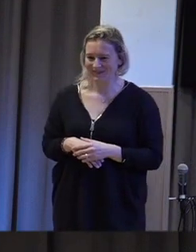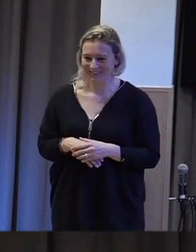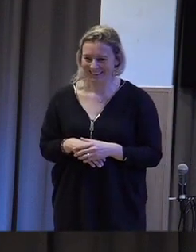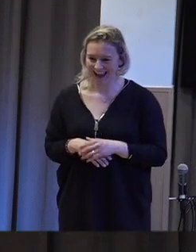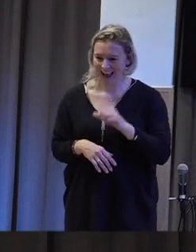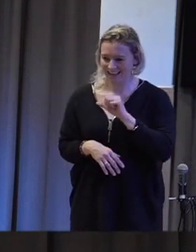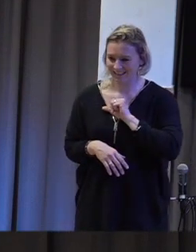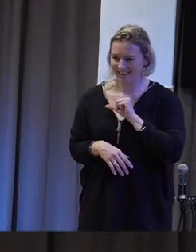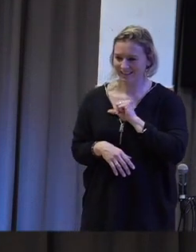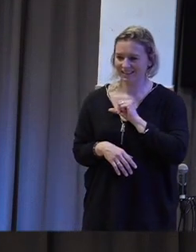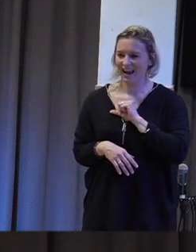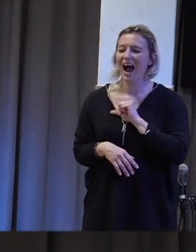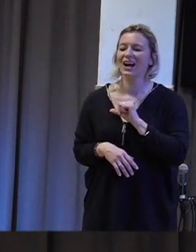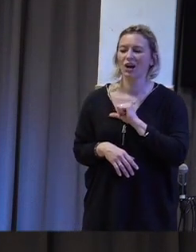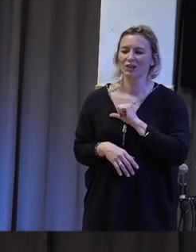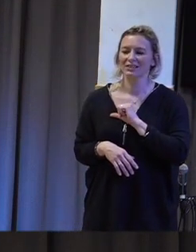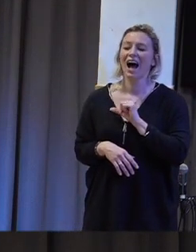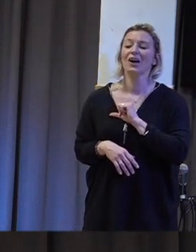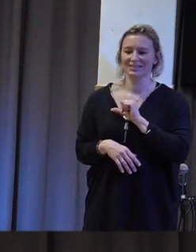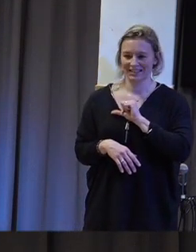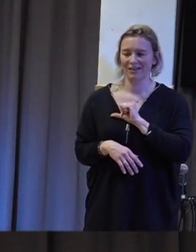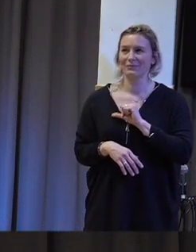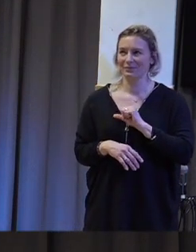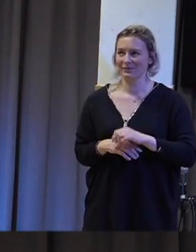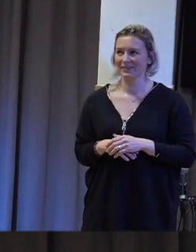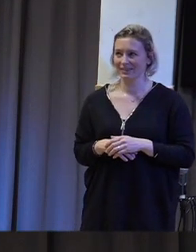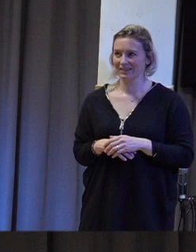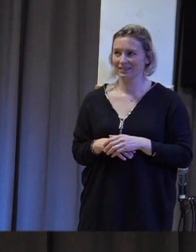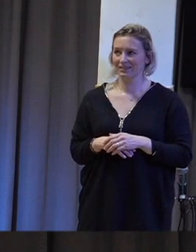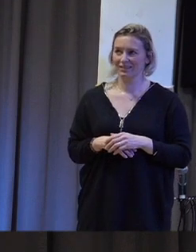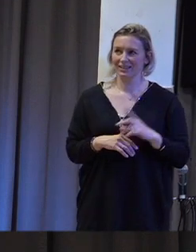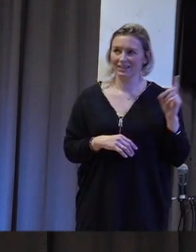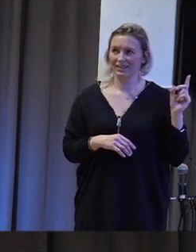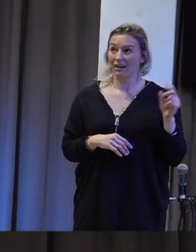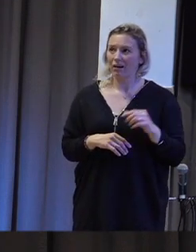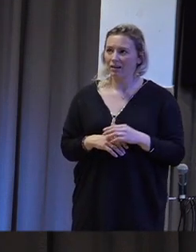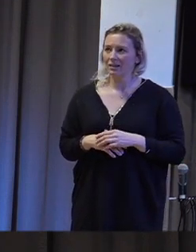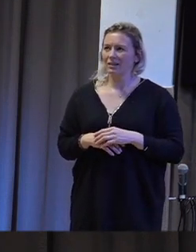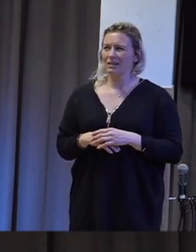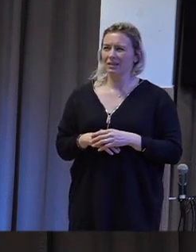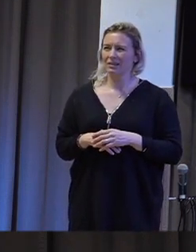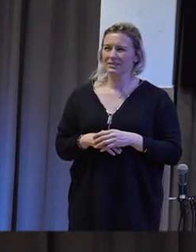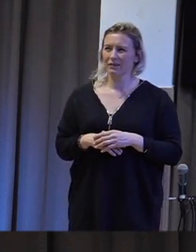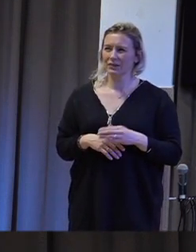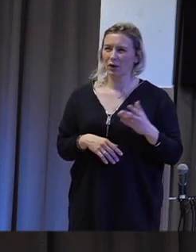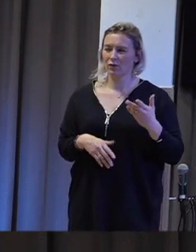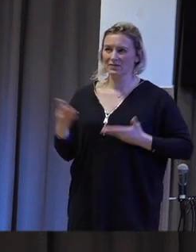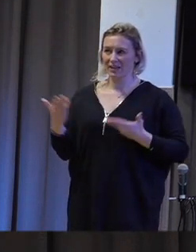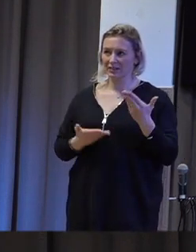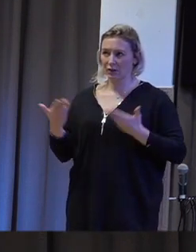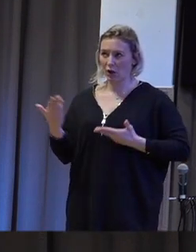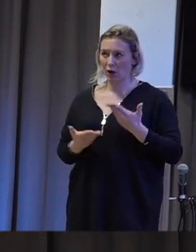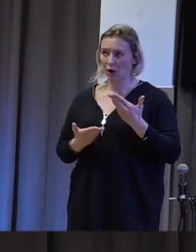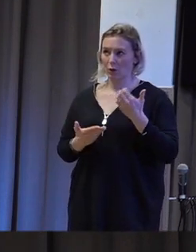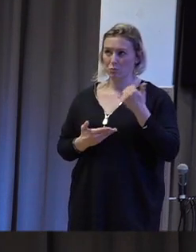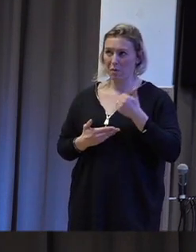Mais il s'est dépouillé lui-même en prenant une forme de serviteur, en devenant semblable aux hommes, et il apparut